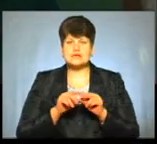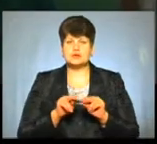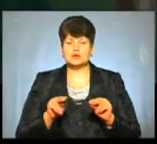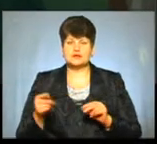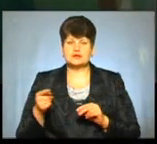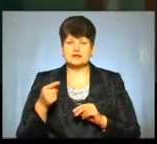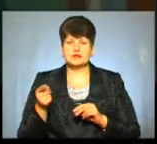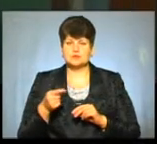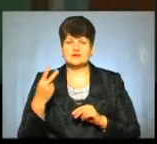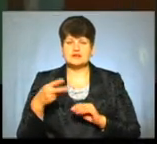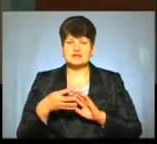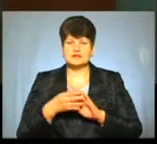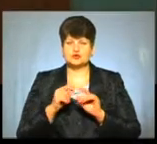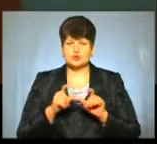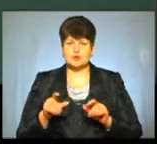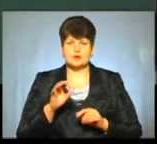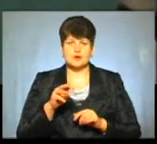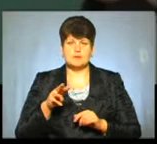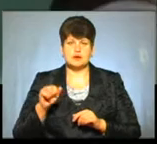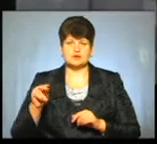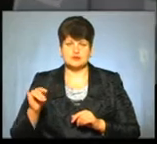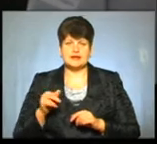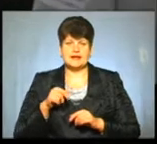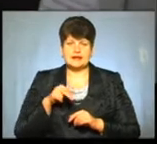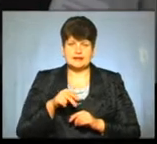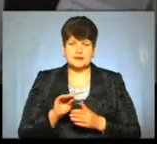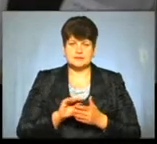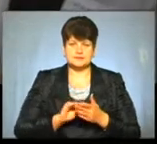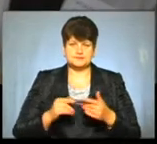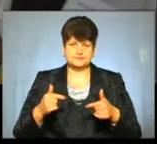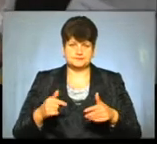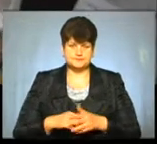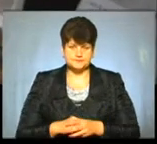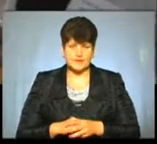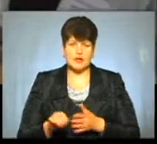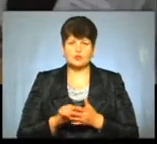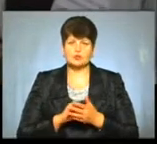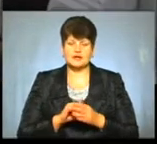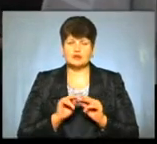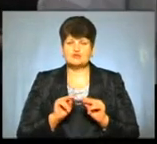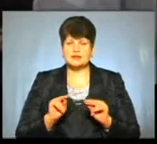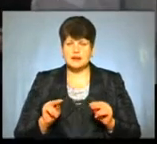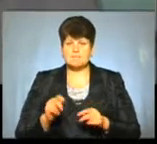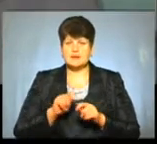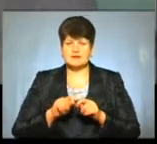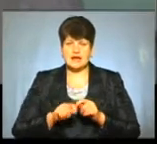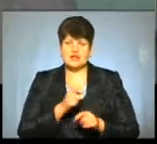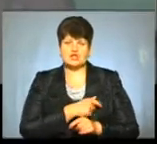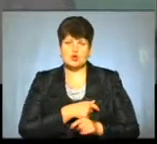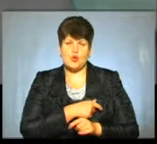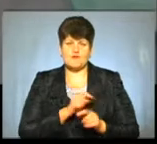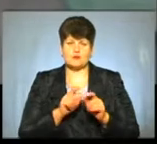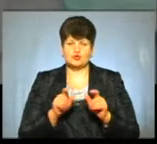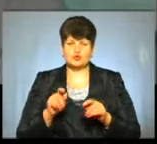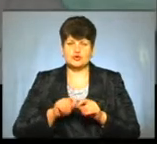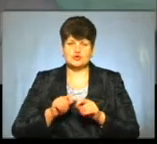Це педагог Тернопільської 29-ї школи Ольга Мочула. Іде складати незалежне тестування. Документи у вчительки перевіряє чергова